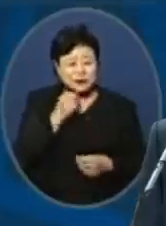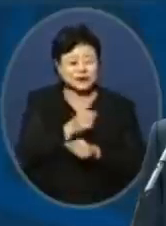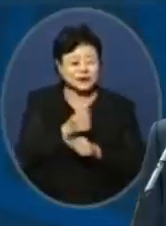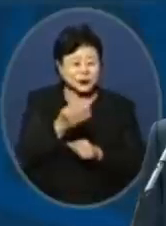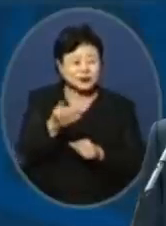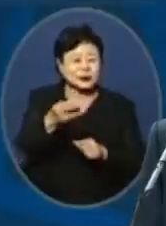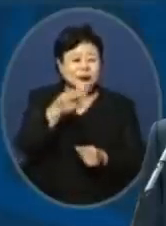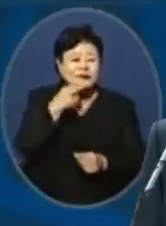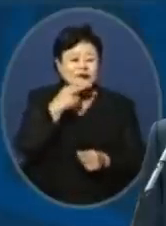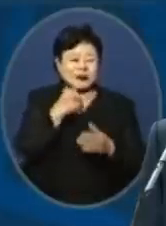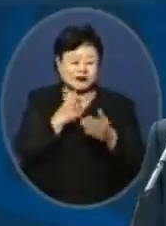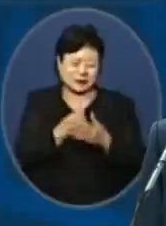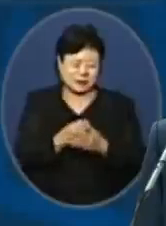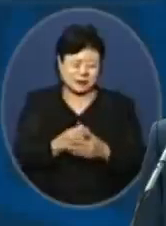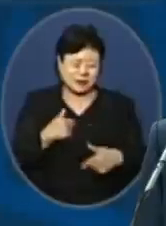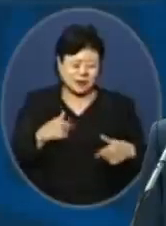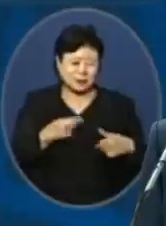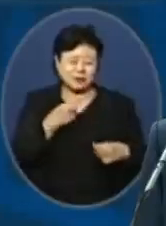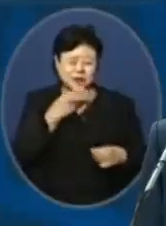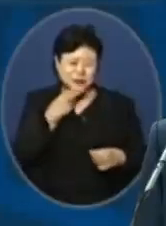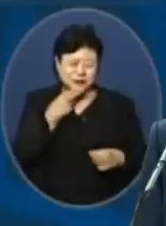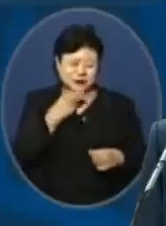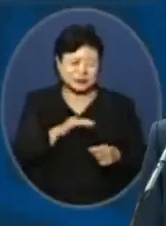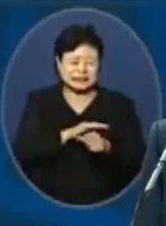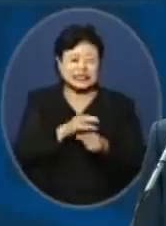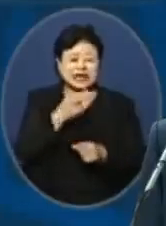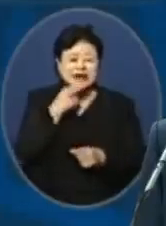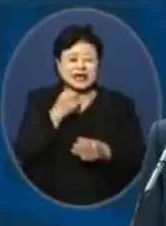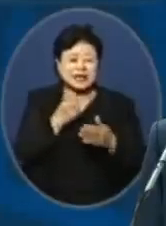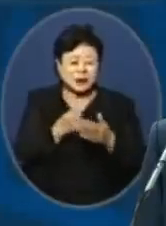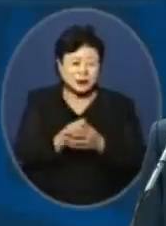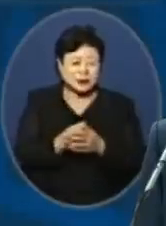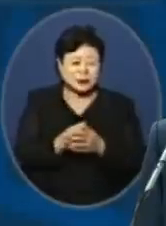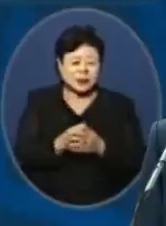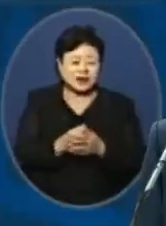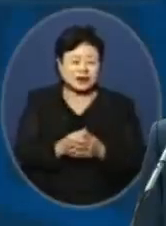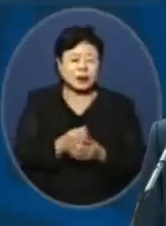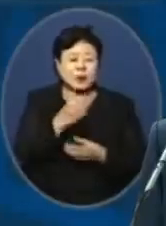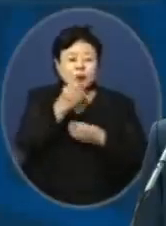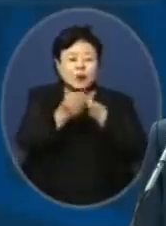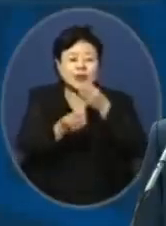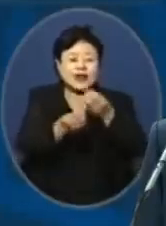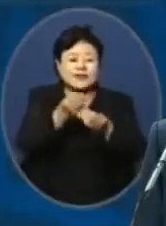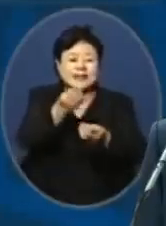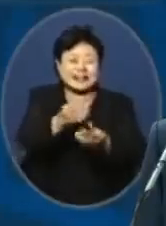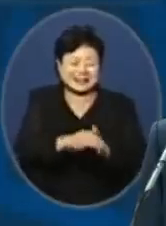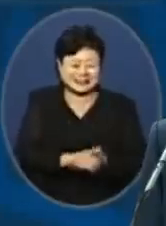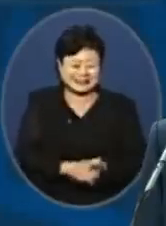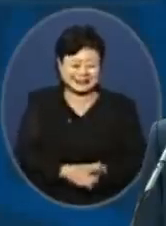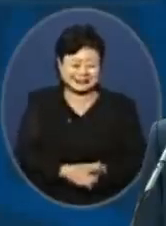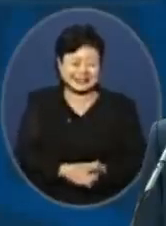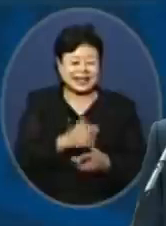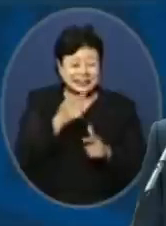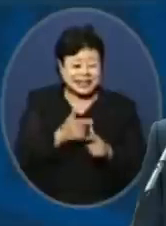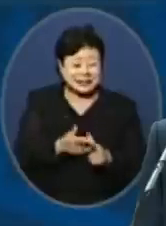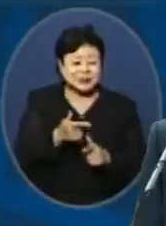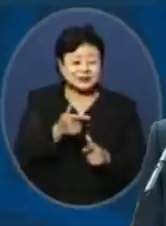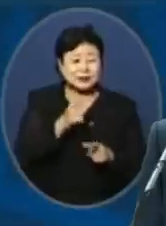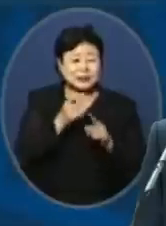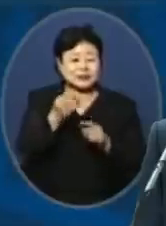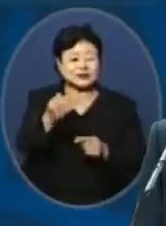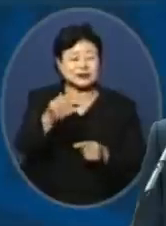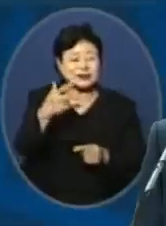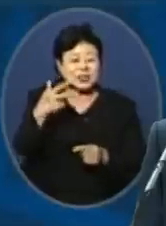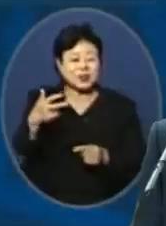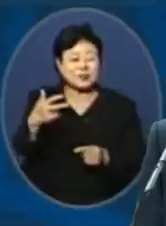없는 것은 용서가 없기 때문이라고 기쁨이 없는 것은 사랑이 없기 때문이라고 나직히 고백합니다. 예수님도